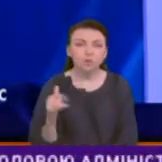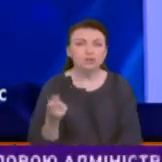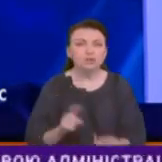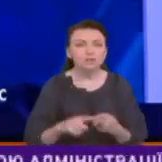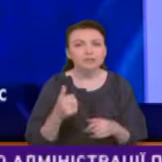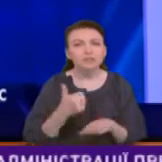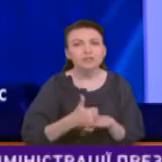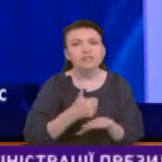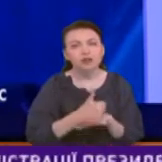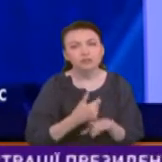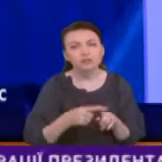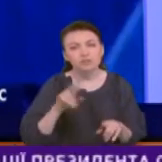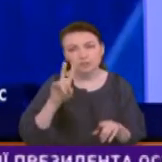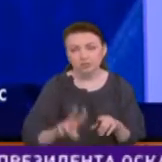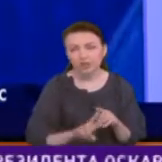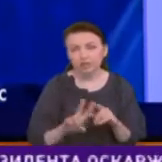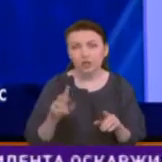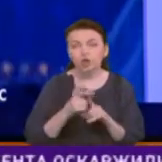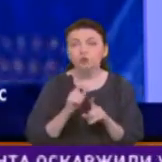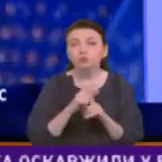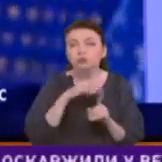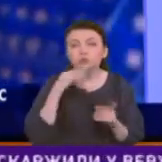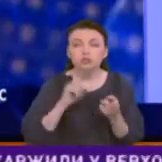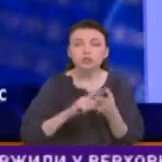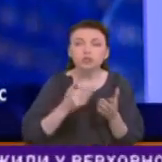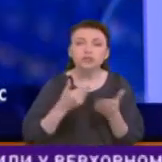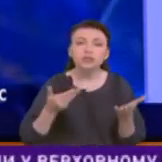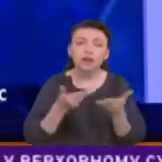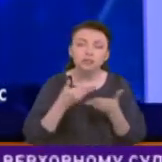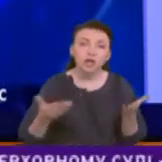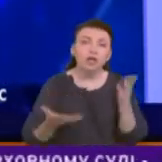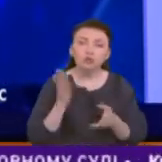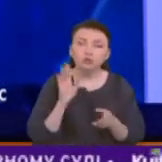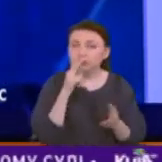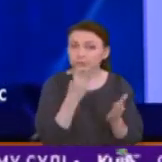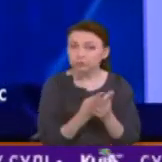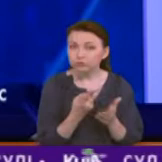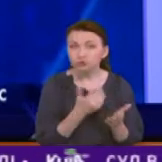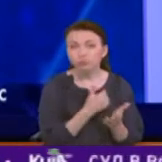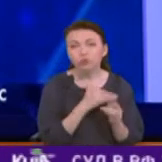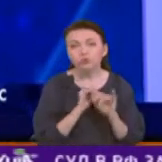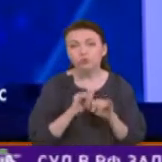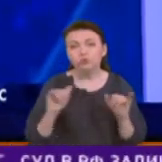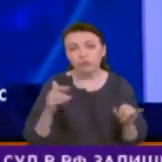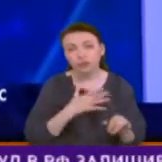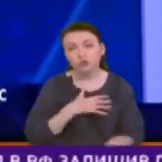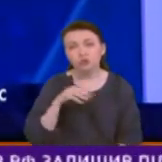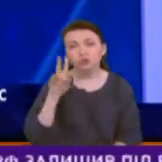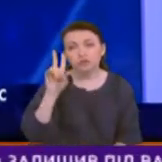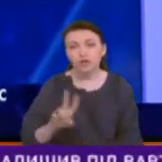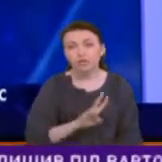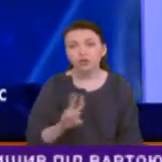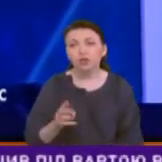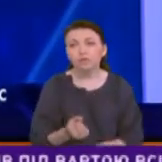ієрархів цієї церкви, але і дуже багато залежить від нас. Якщо ми будемо демонструвати, що ми хочемо розвивати нашу церкву, ми її